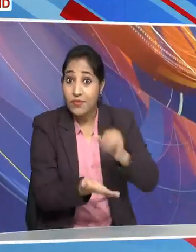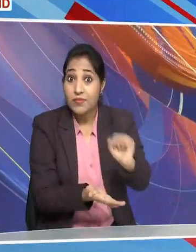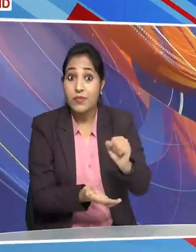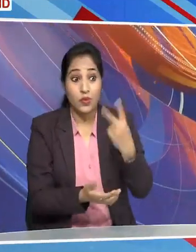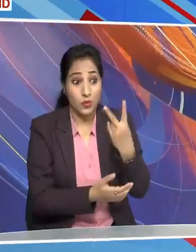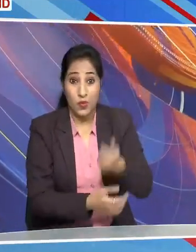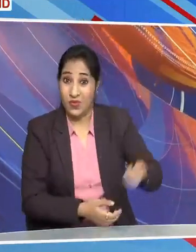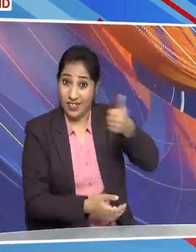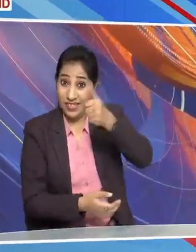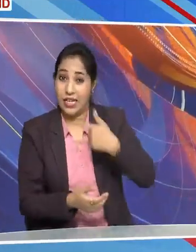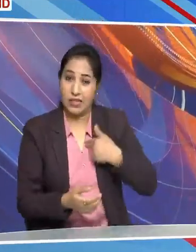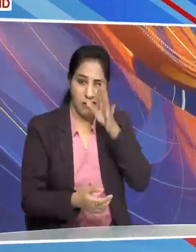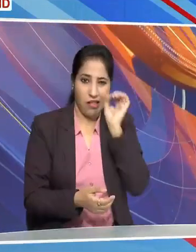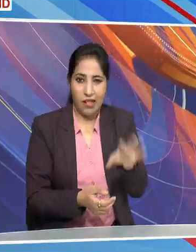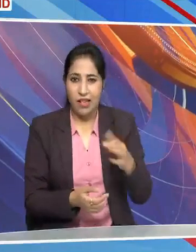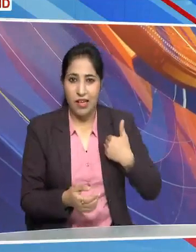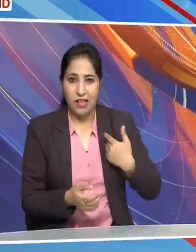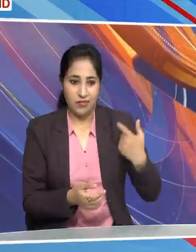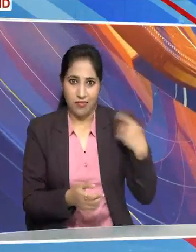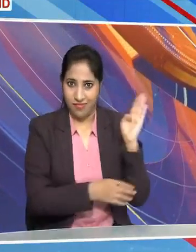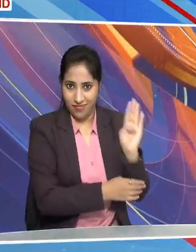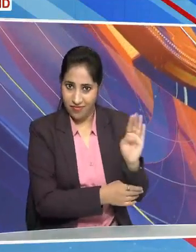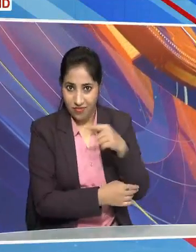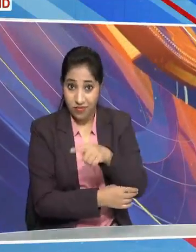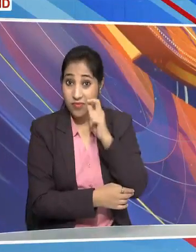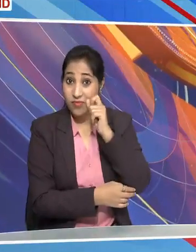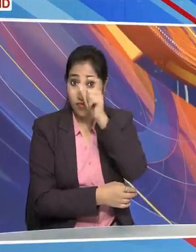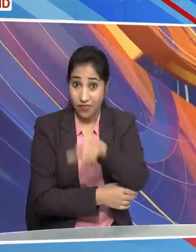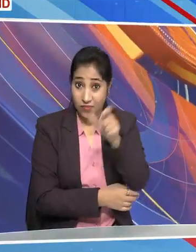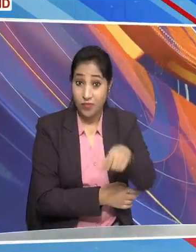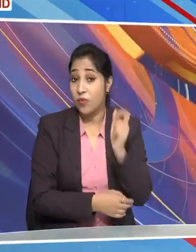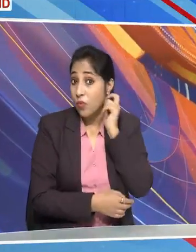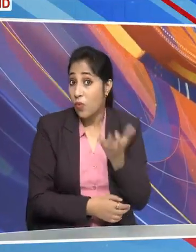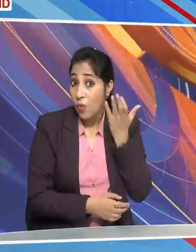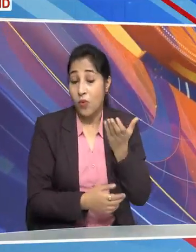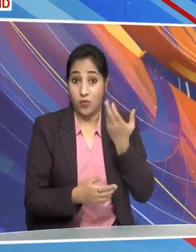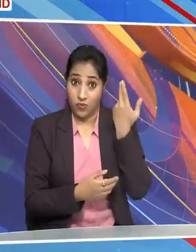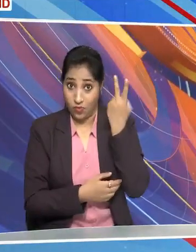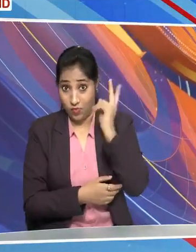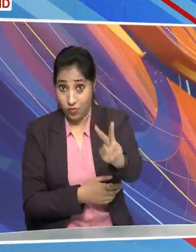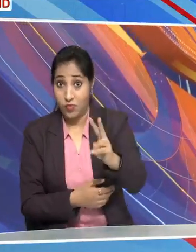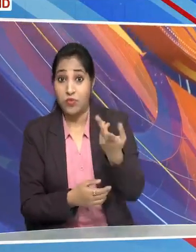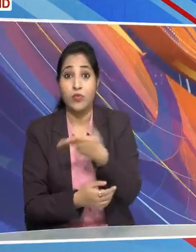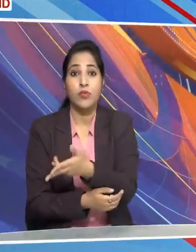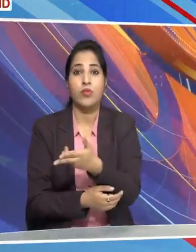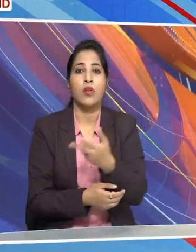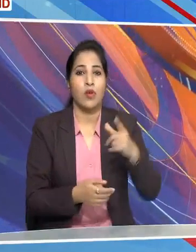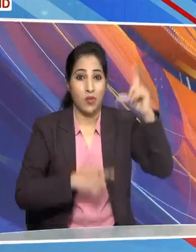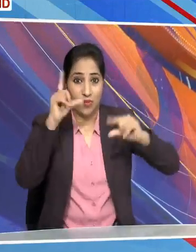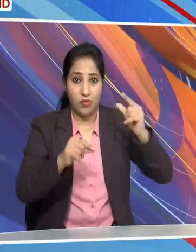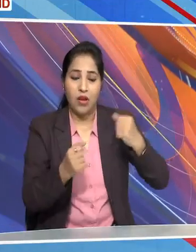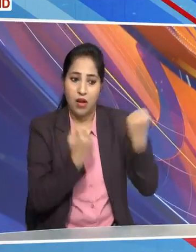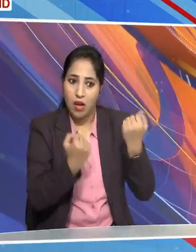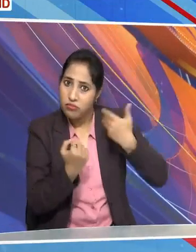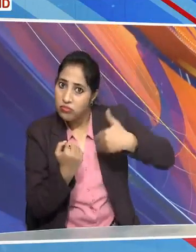वो दो अधिकारी जो इम्पर्सोनेट कर रहे थे गोल्ड लेके जाने के बाद वो I-20 कार उन लुधियाना की तरफ गई